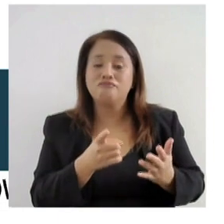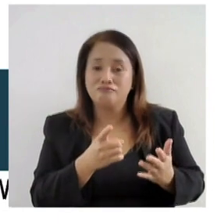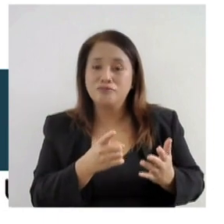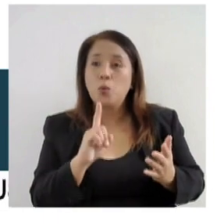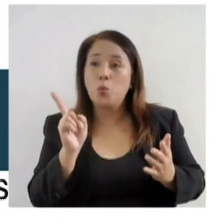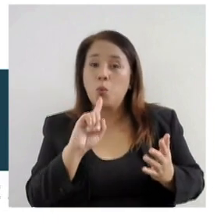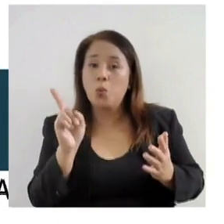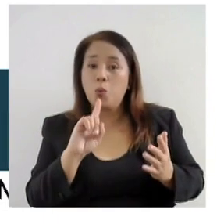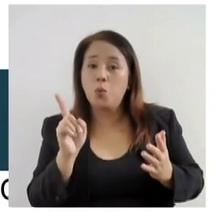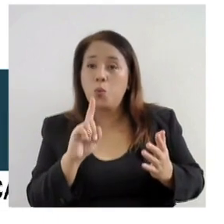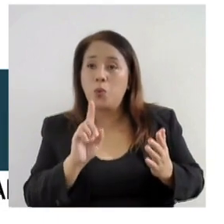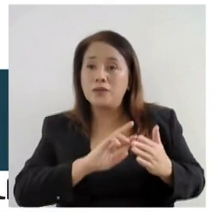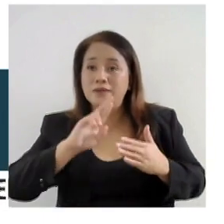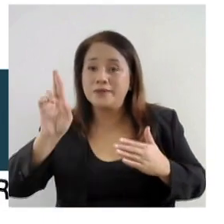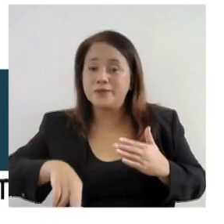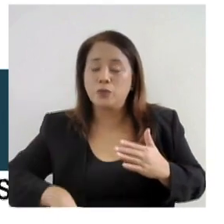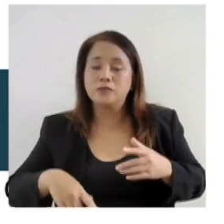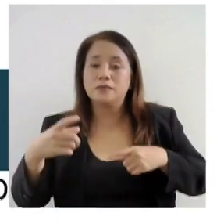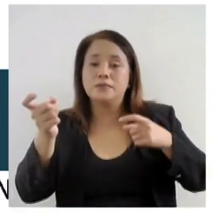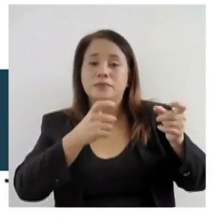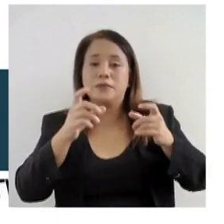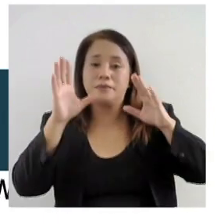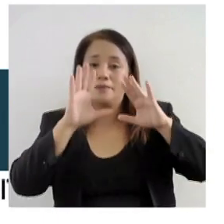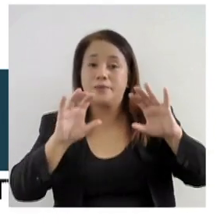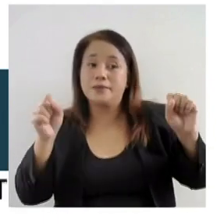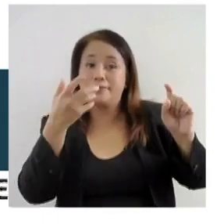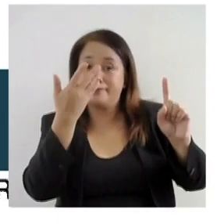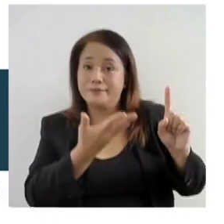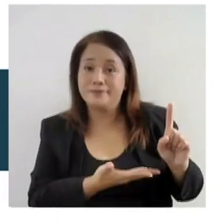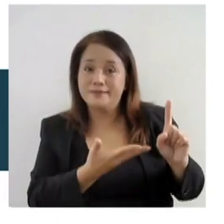patutunguhan ng pamamahala ng Pangulo na ito.